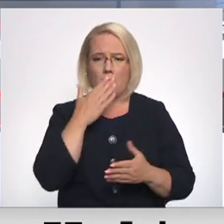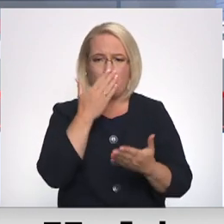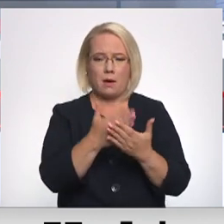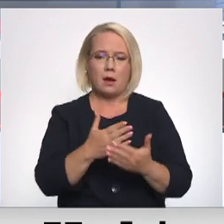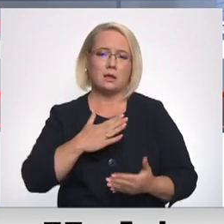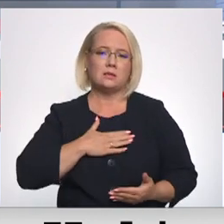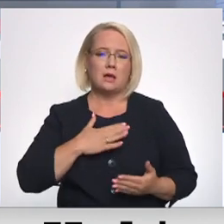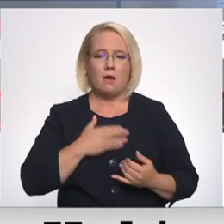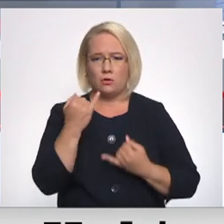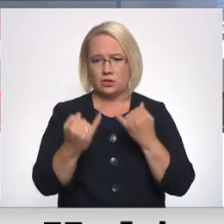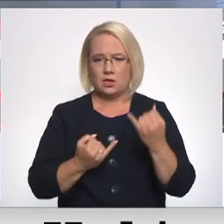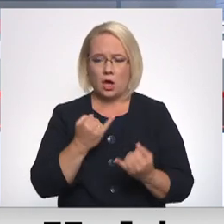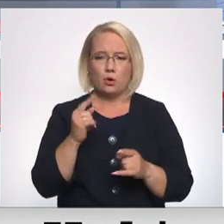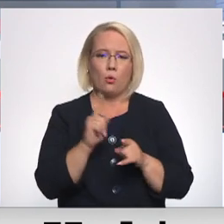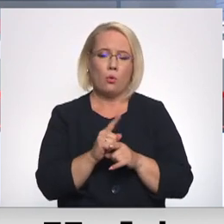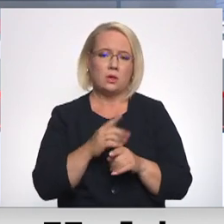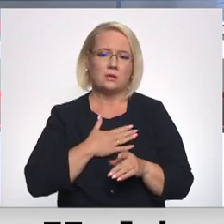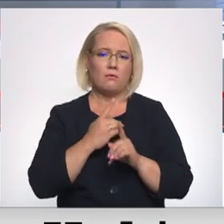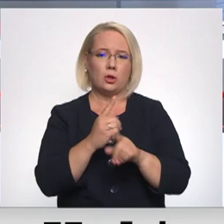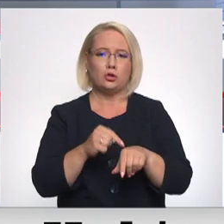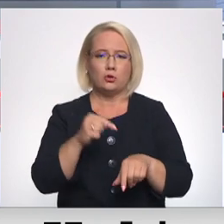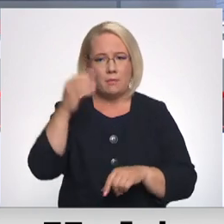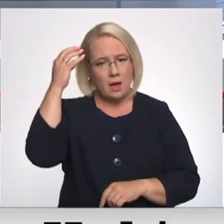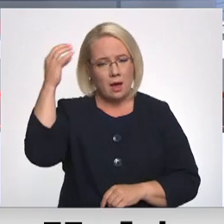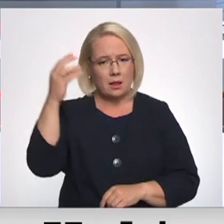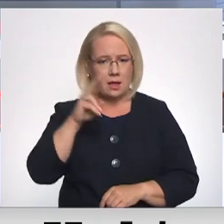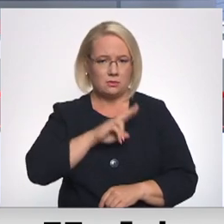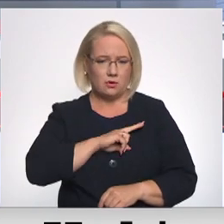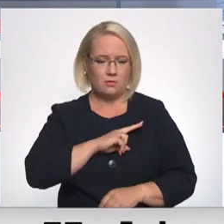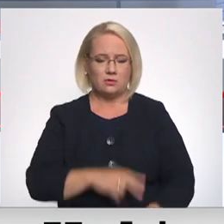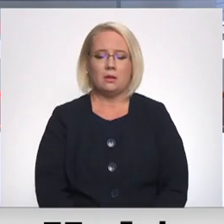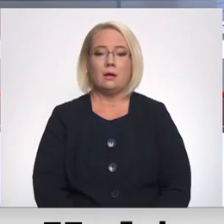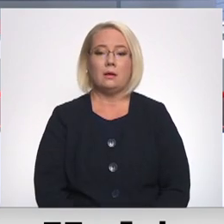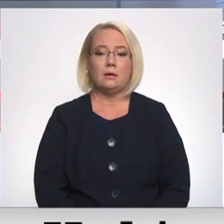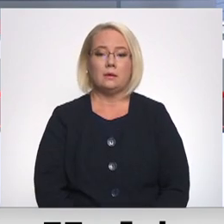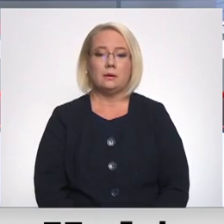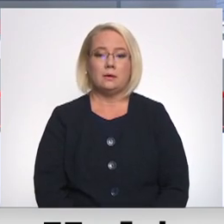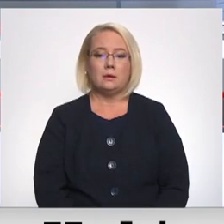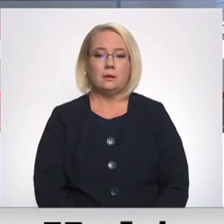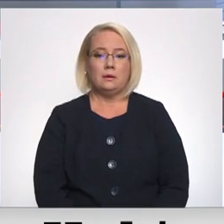savu cieņu un arī savu līdzjūtību karalienei? Aiziešanai.